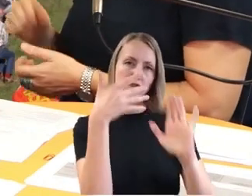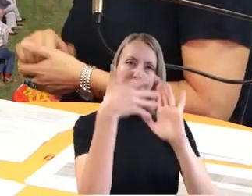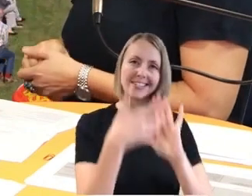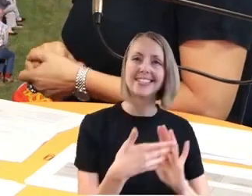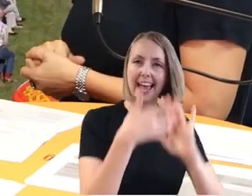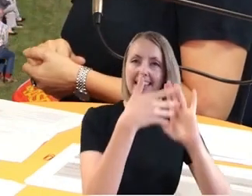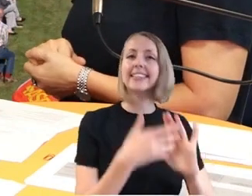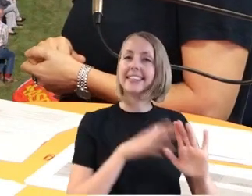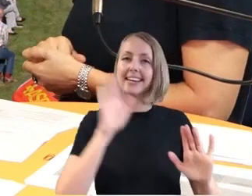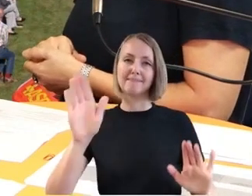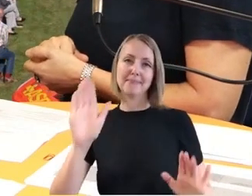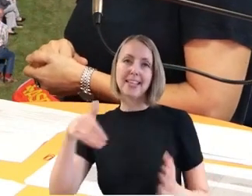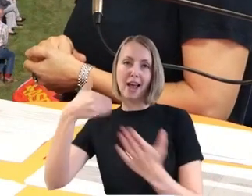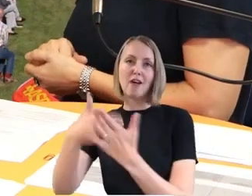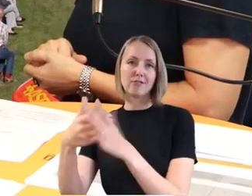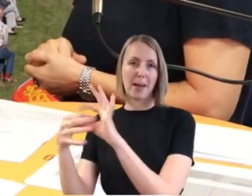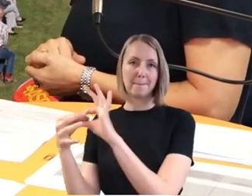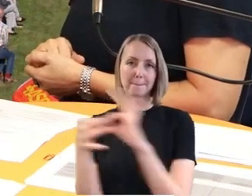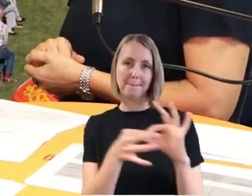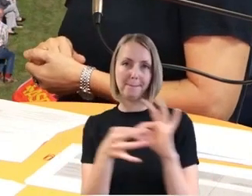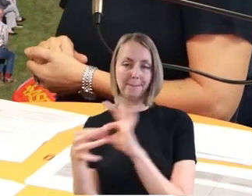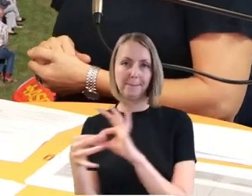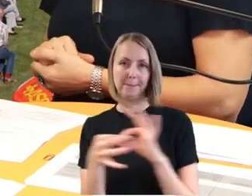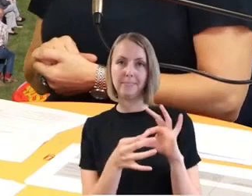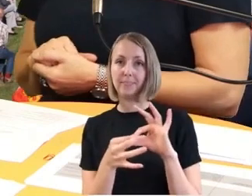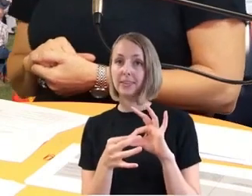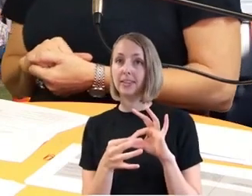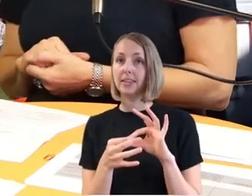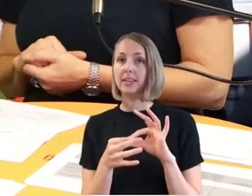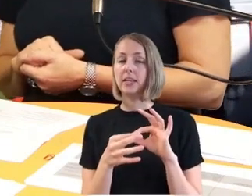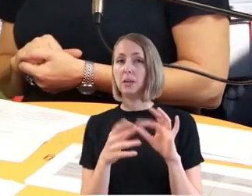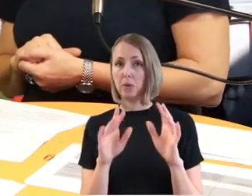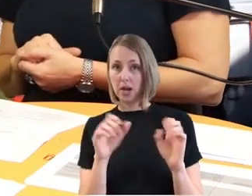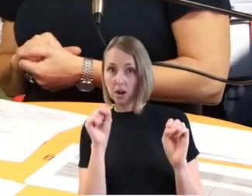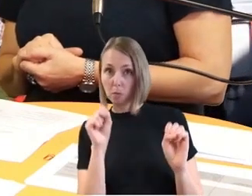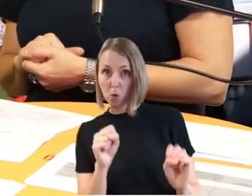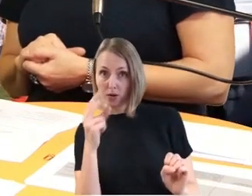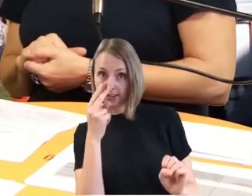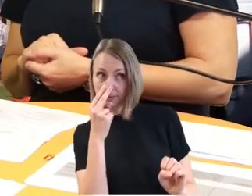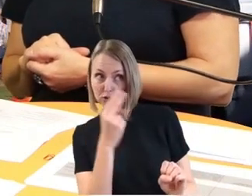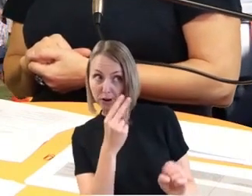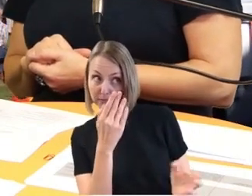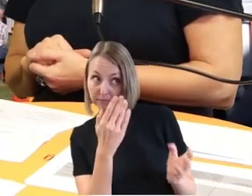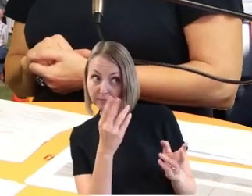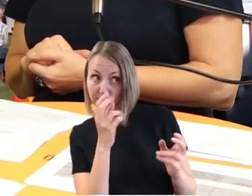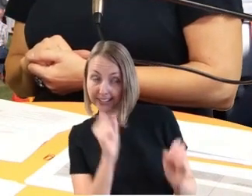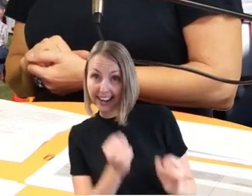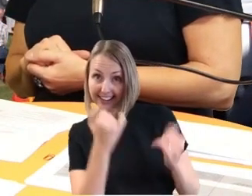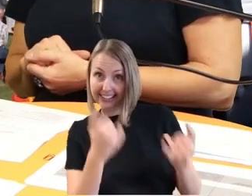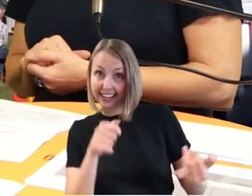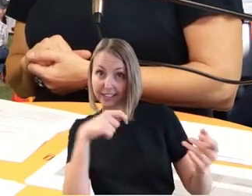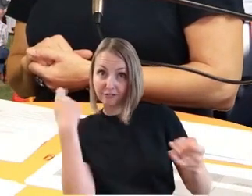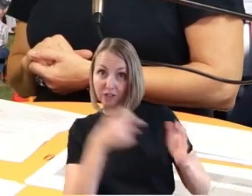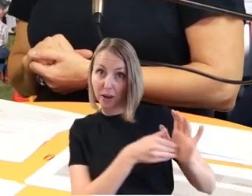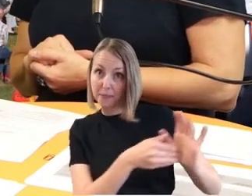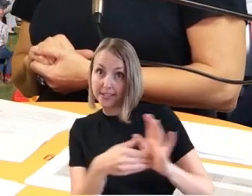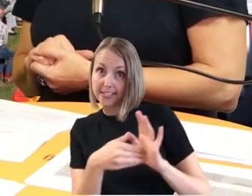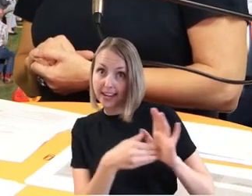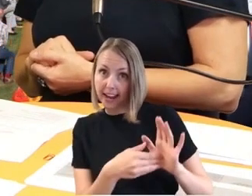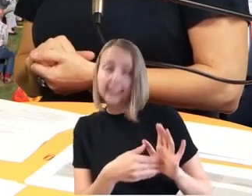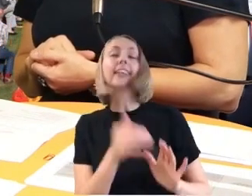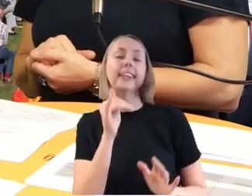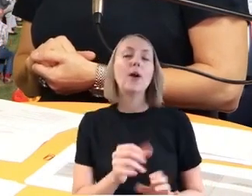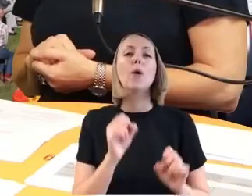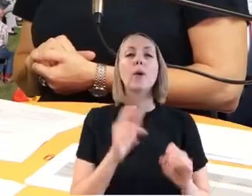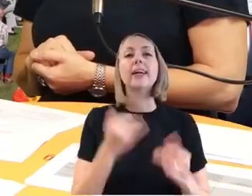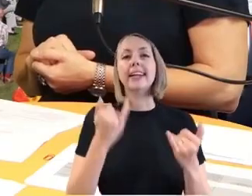den aufgaben in ihrem referat gehört aber vielleicht könnten wir ich guck mal den film noch kurz ein spielen dann sage ich